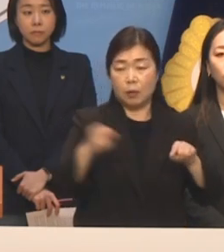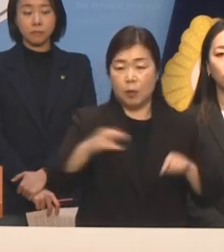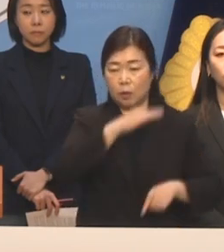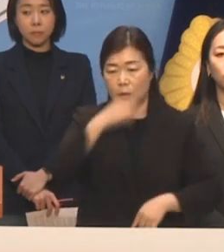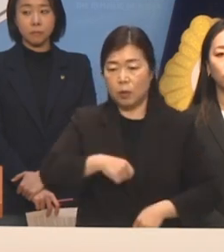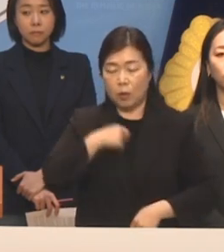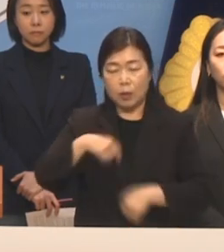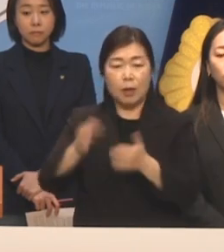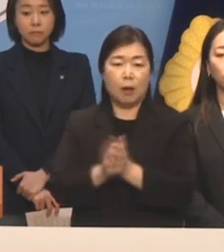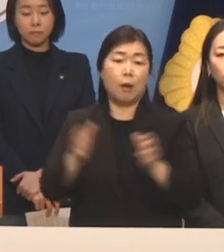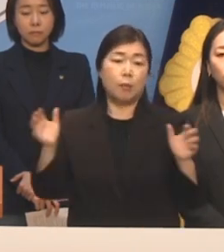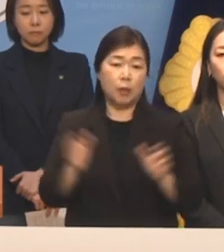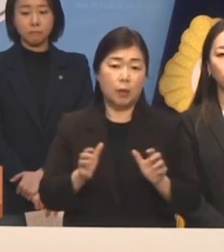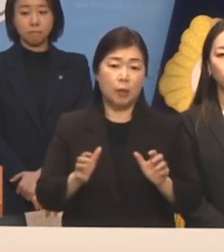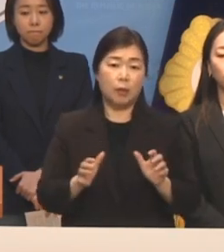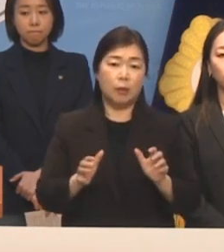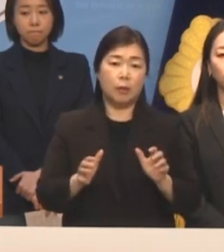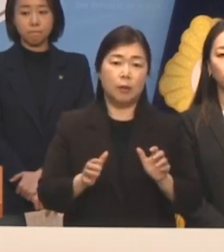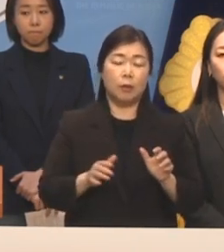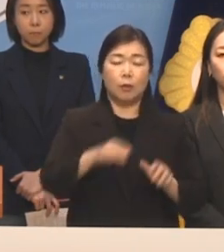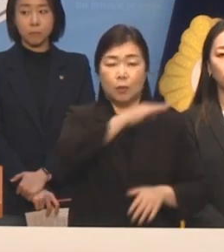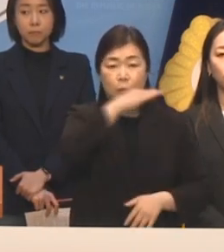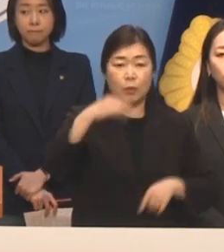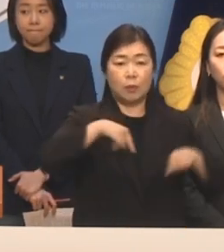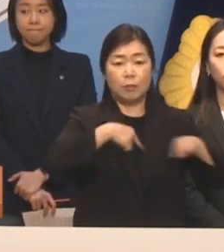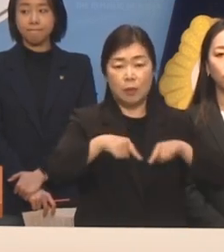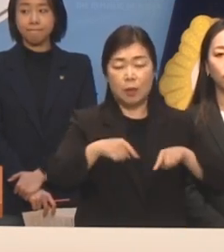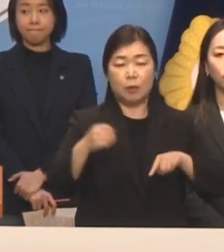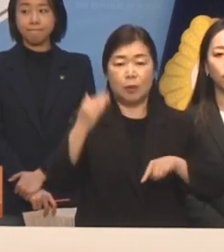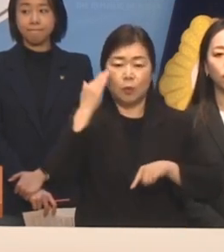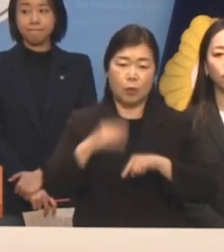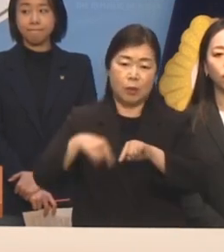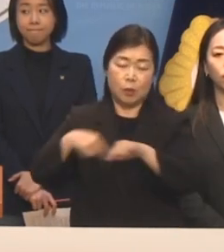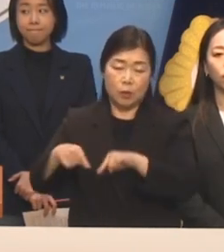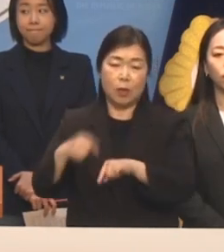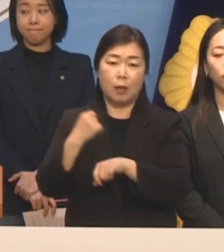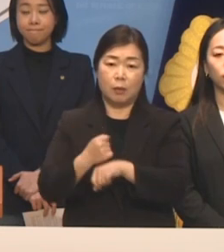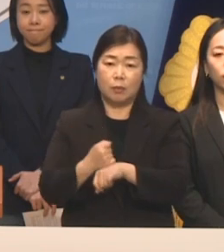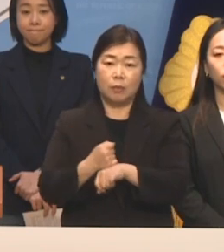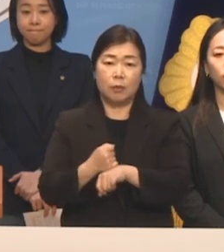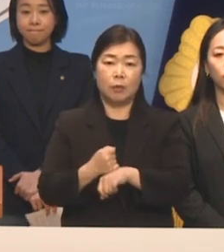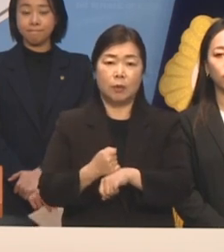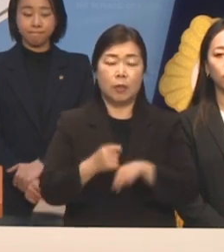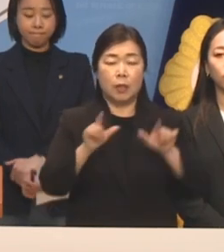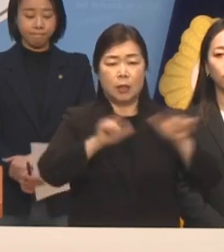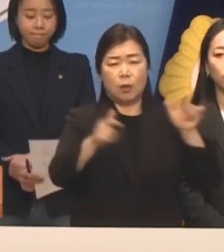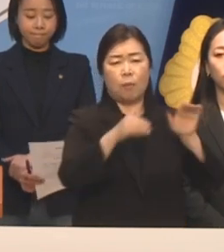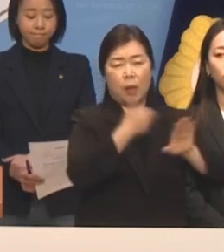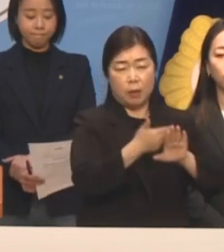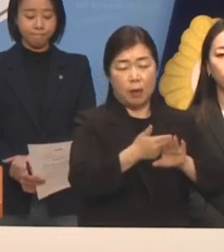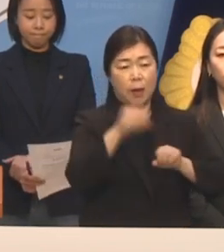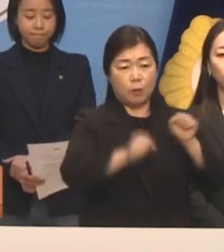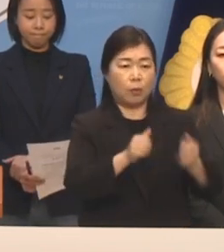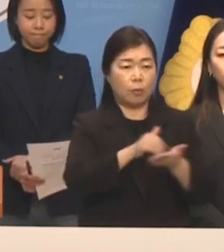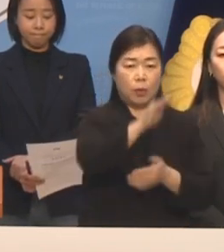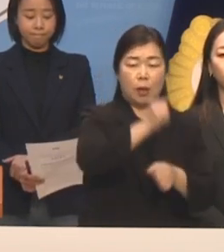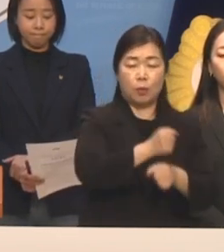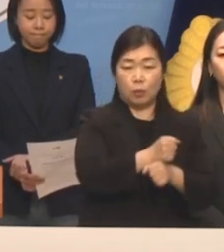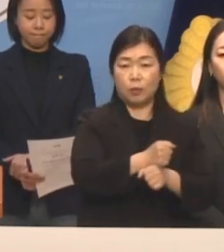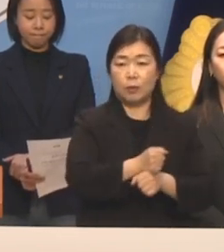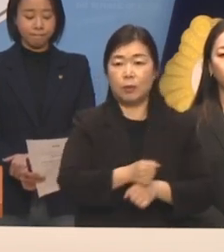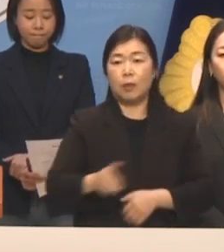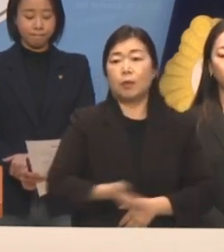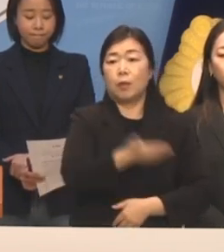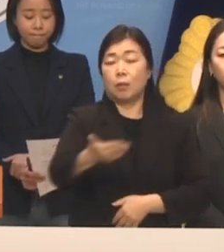함께 대안적인 녹색정치를 바라는 시민들과 함께 반기후 정치를 타파하고 녹색정치의 봄을 만들겠습니다. 그 길에